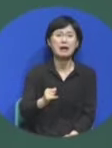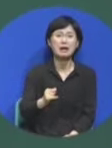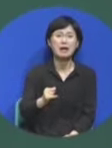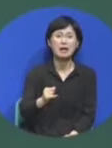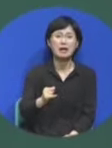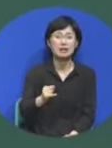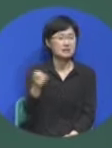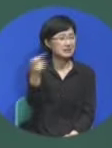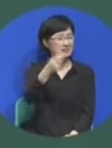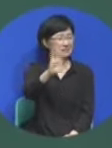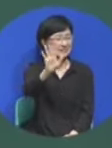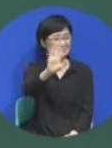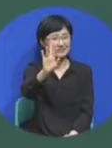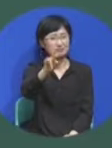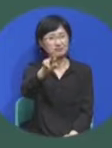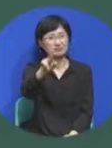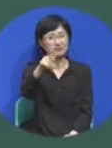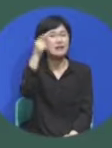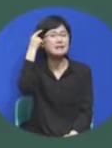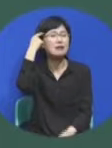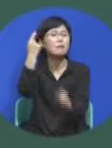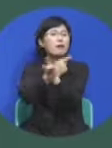빨리 생각하셔야 돼요, 그분은.